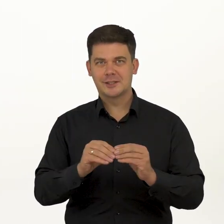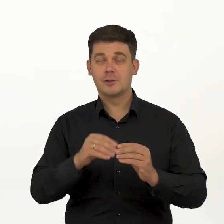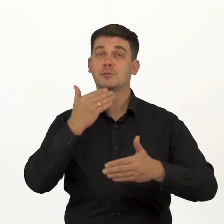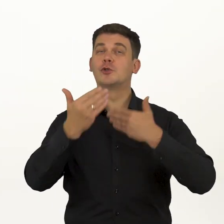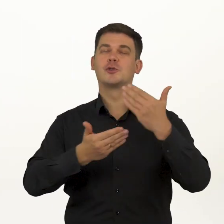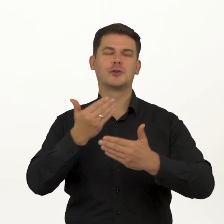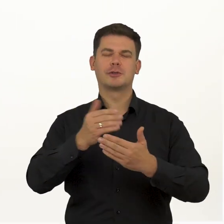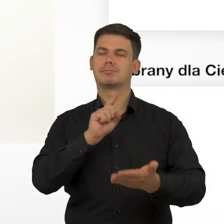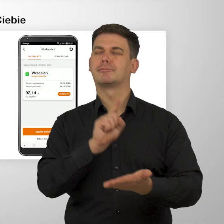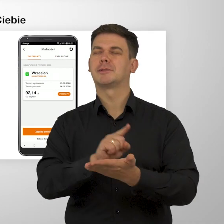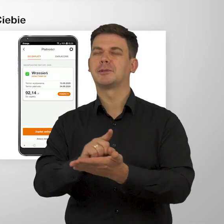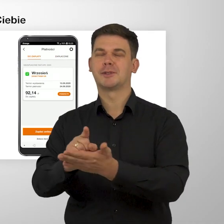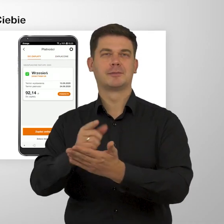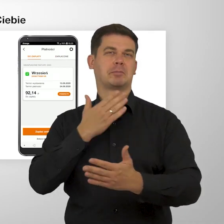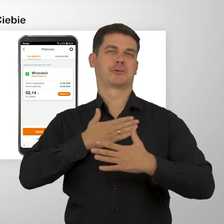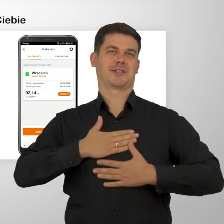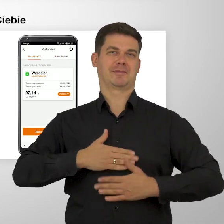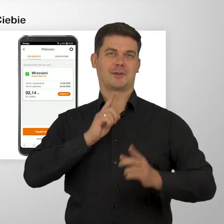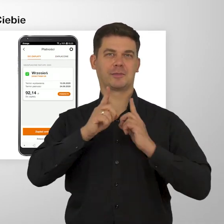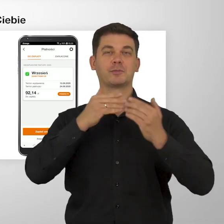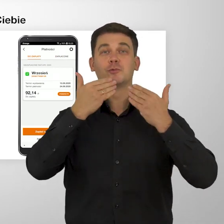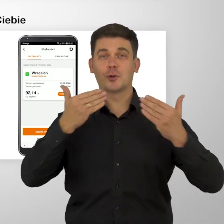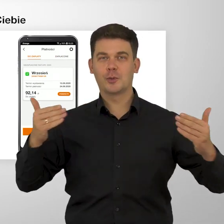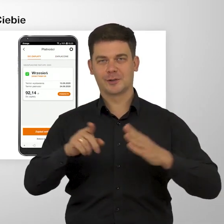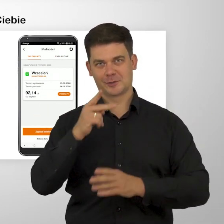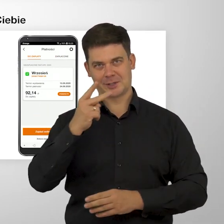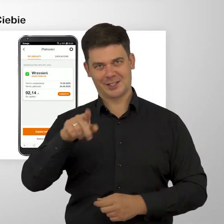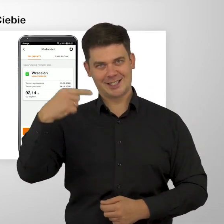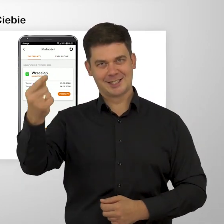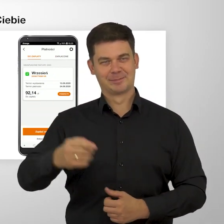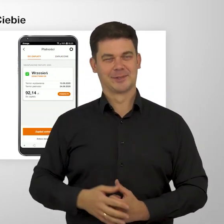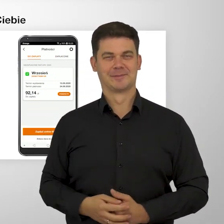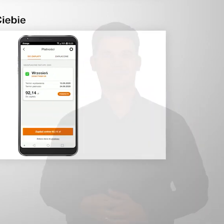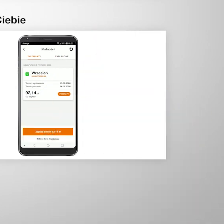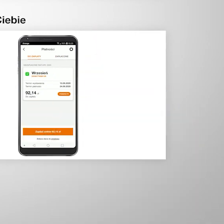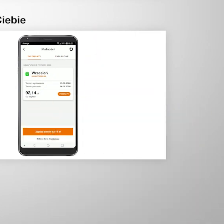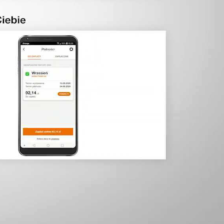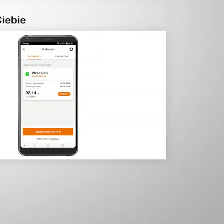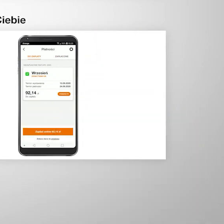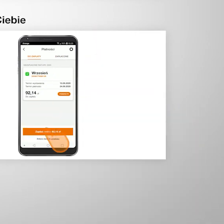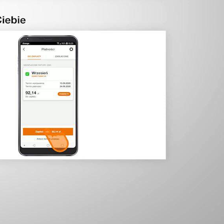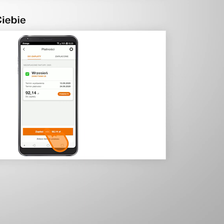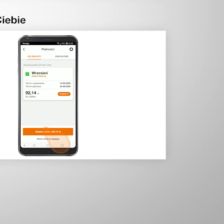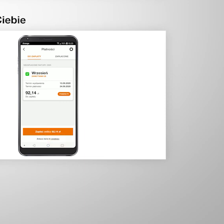Na dziś to wszystko. Życzymy samych miłych rozmów. Dziękuję i do zobaczenia.